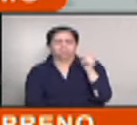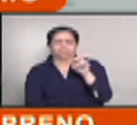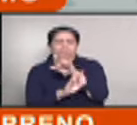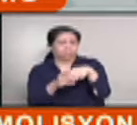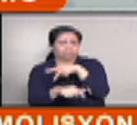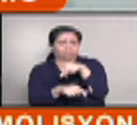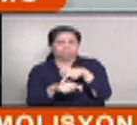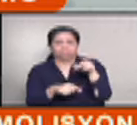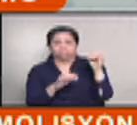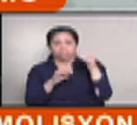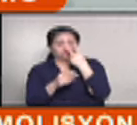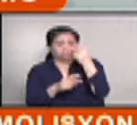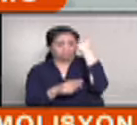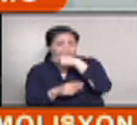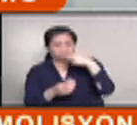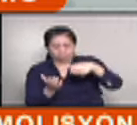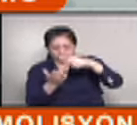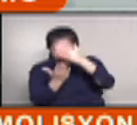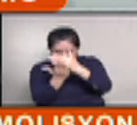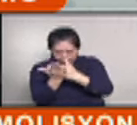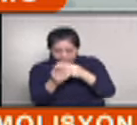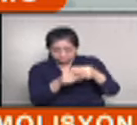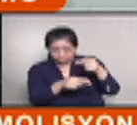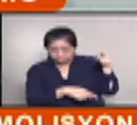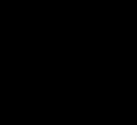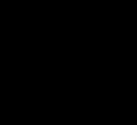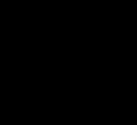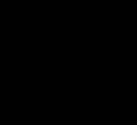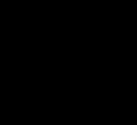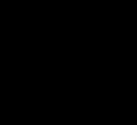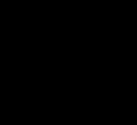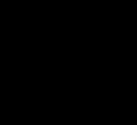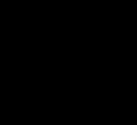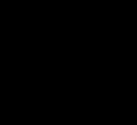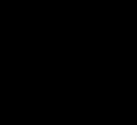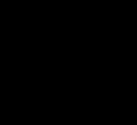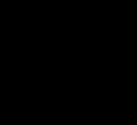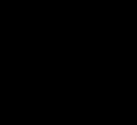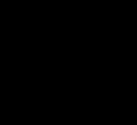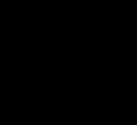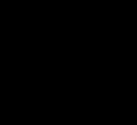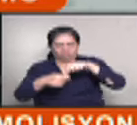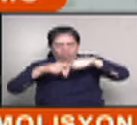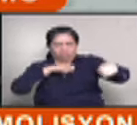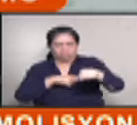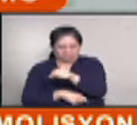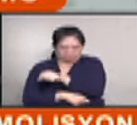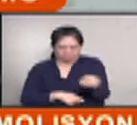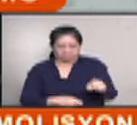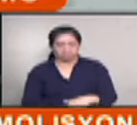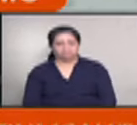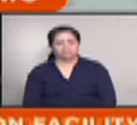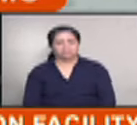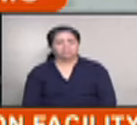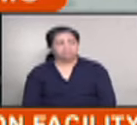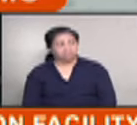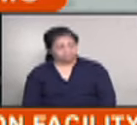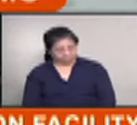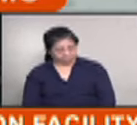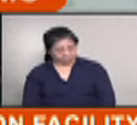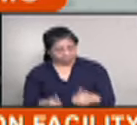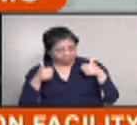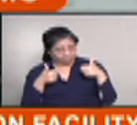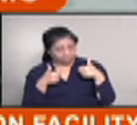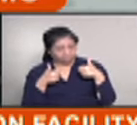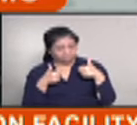mga taga-Pasay, kapag nakita nyo sa balota itong pangalang Attorney Teblin, punitin nyo. Oo.